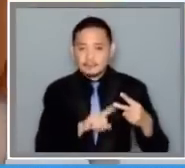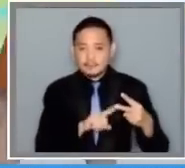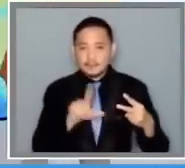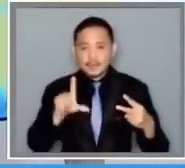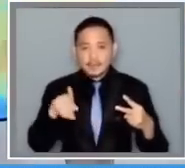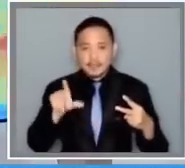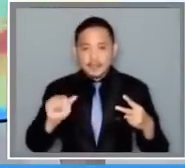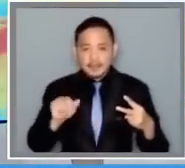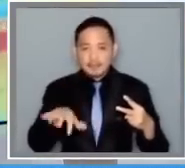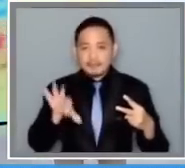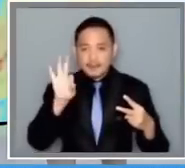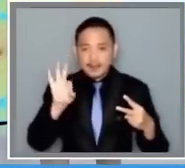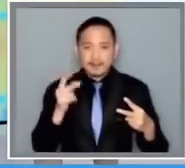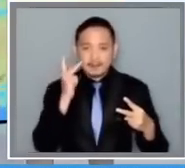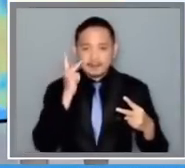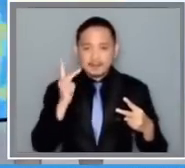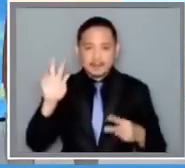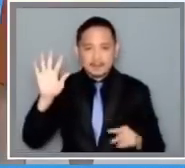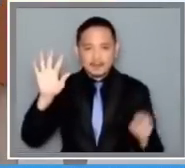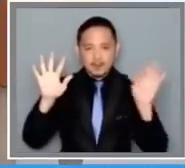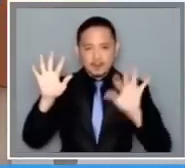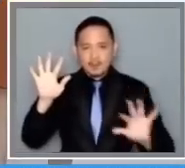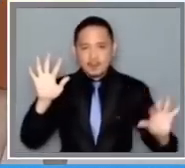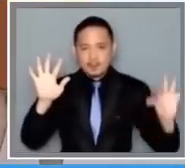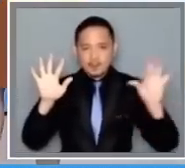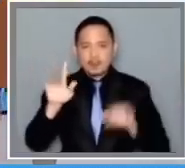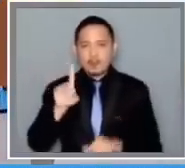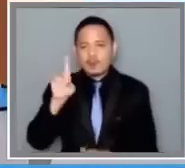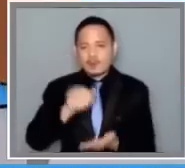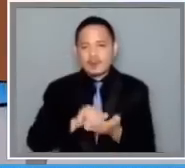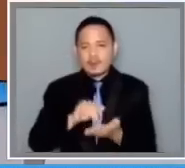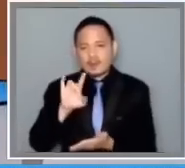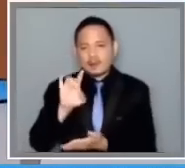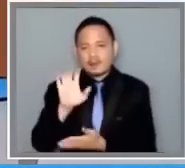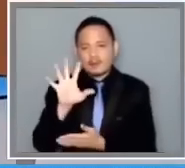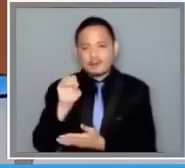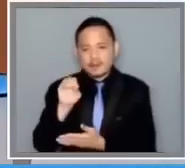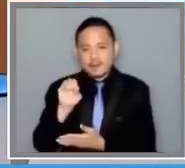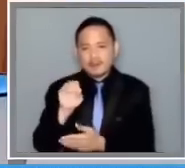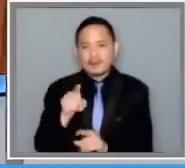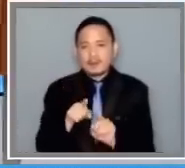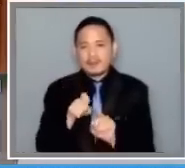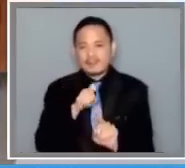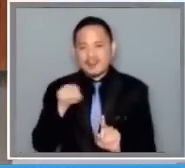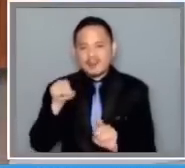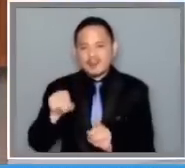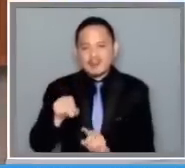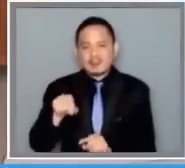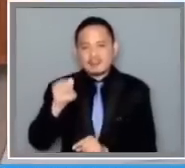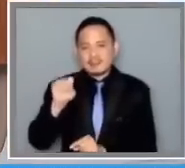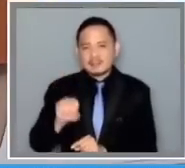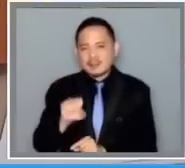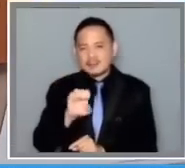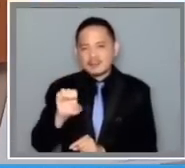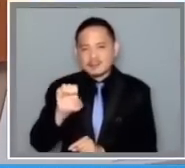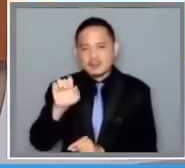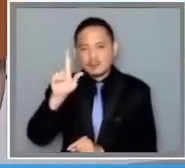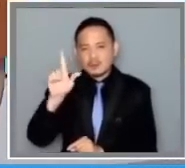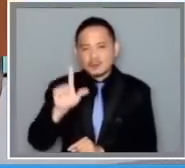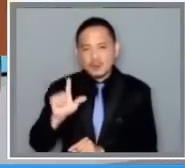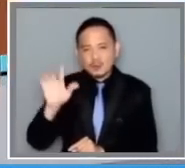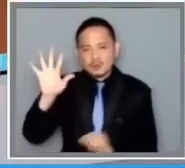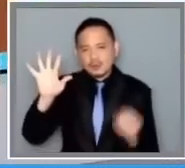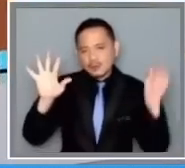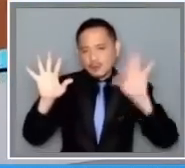ano? Namataan naman yan, 1,850 kilometers silangan ng southeastern Luzon at nasa labas na